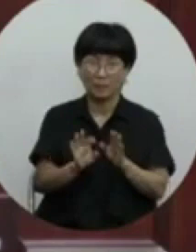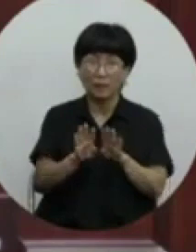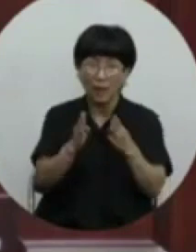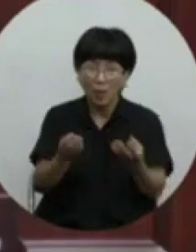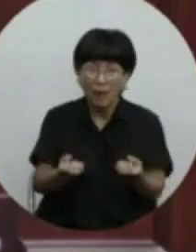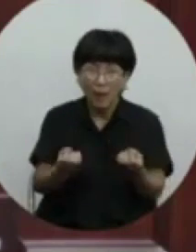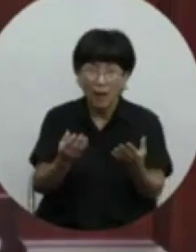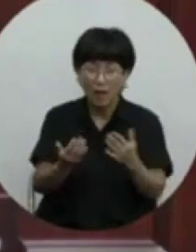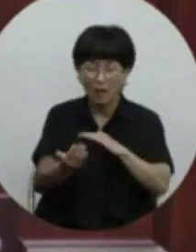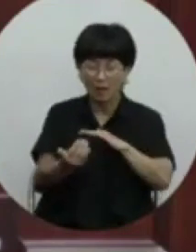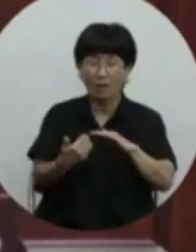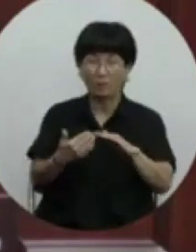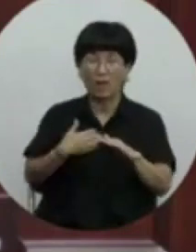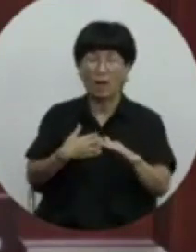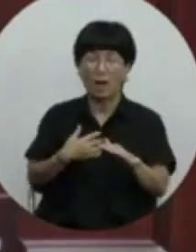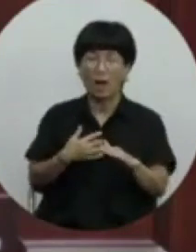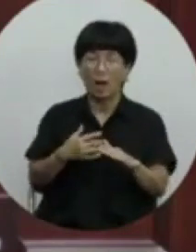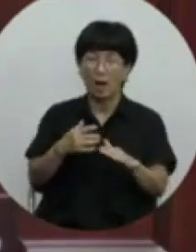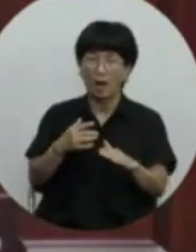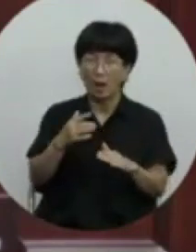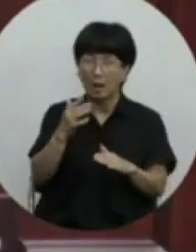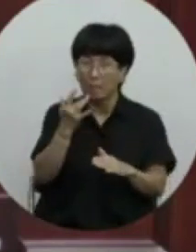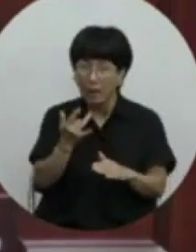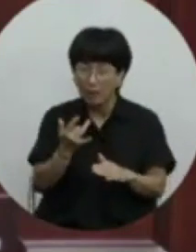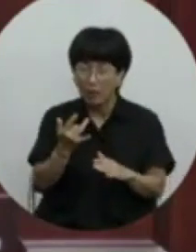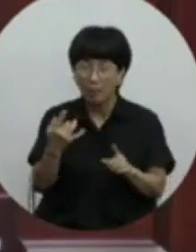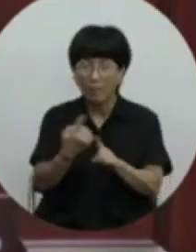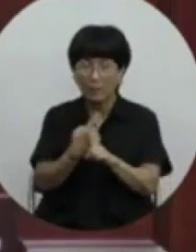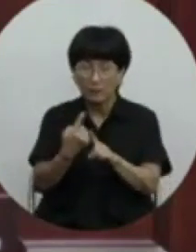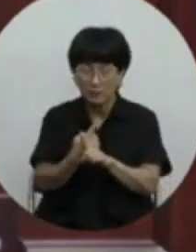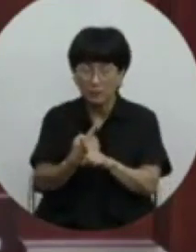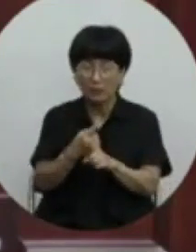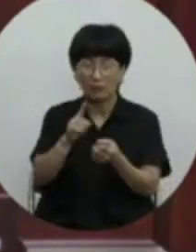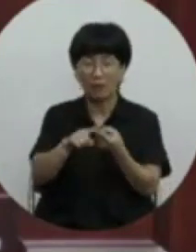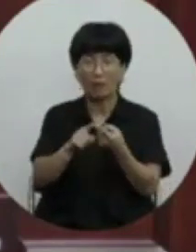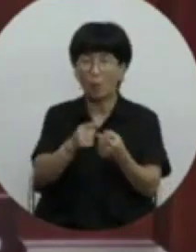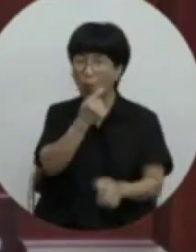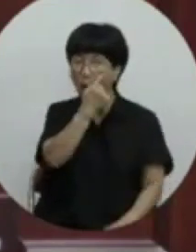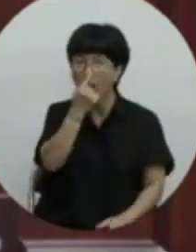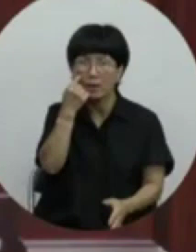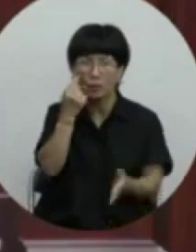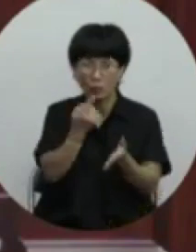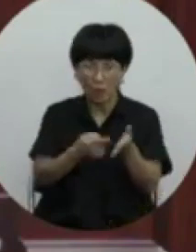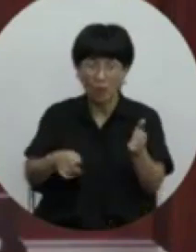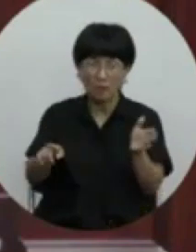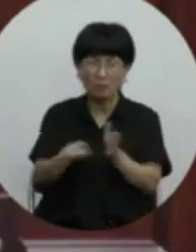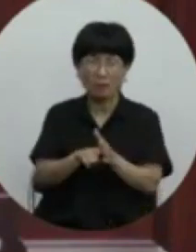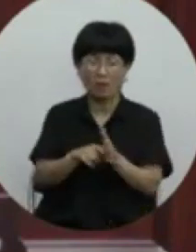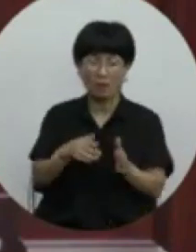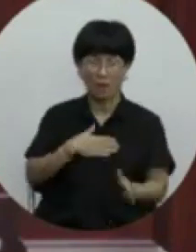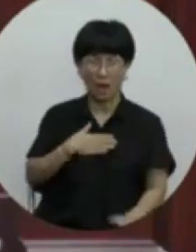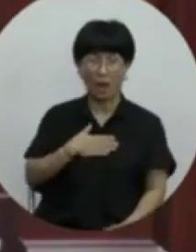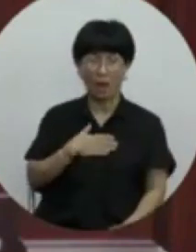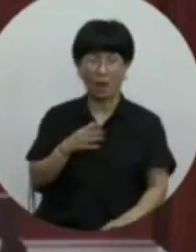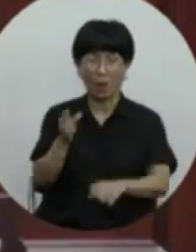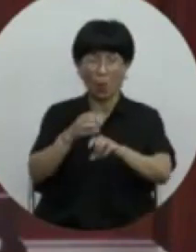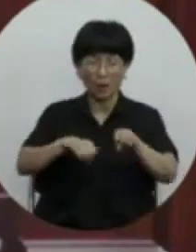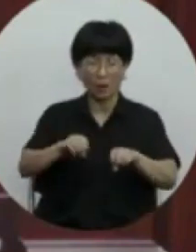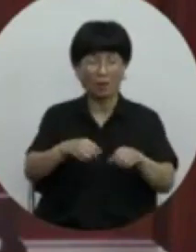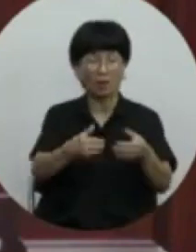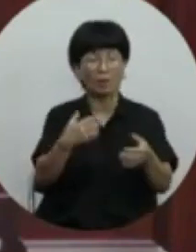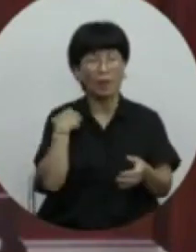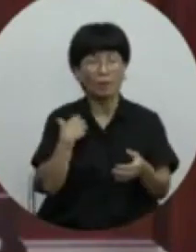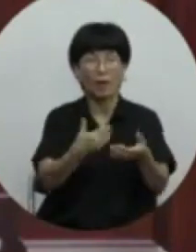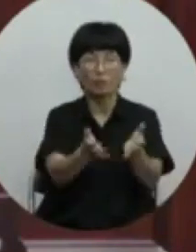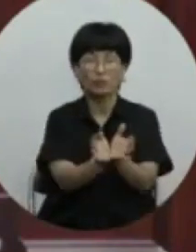본 의원이 요구했던 보완 사항이 어느 정도 준비되었는지 확인하기 위해서 본 의원이 오히려 담당 부서에